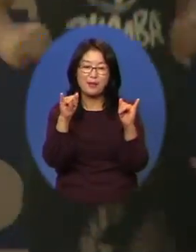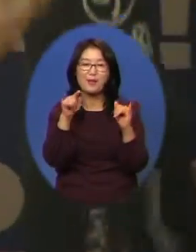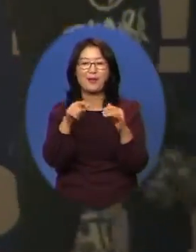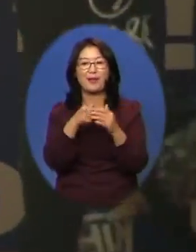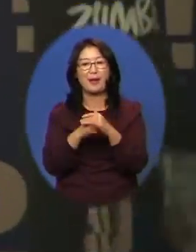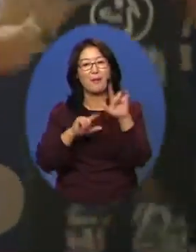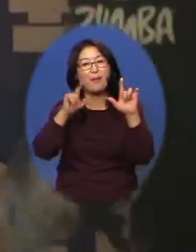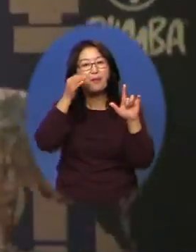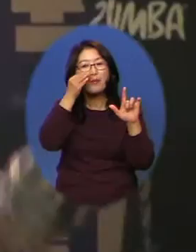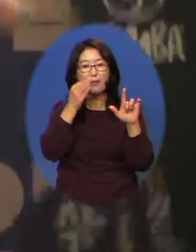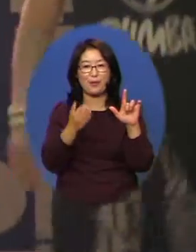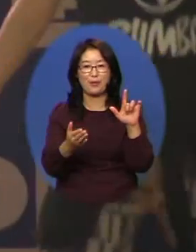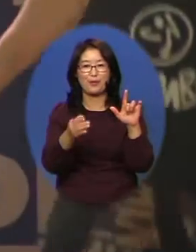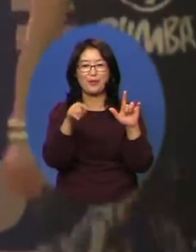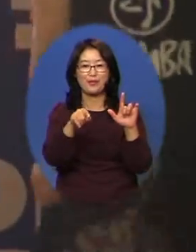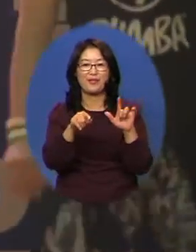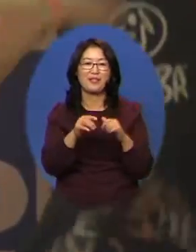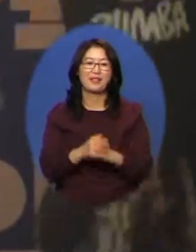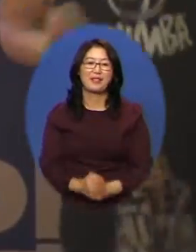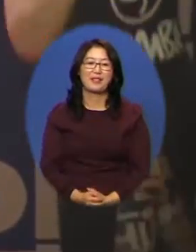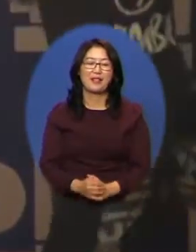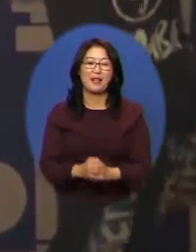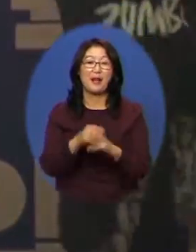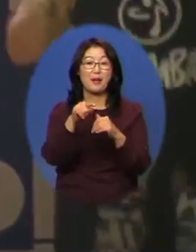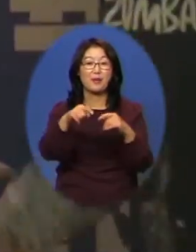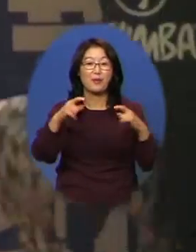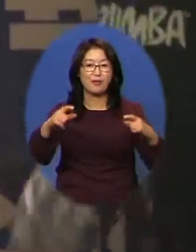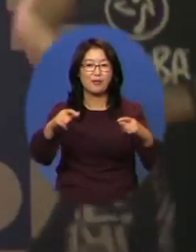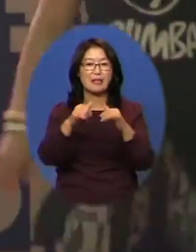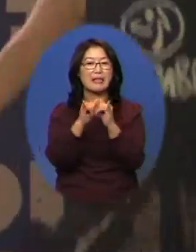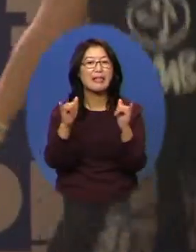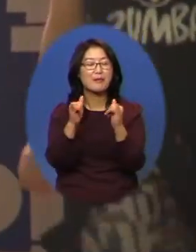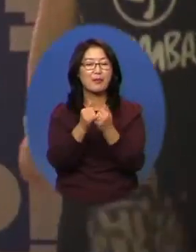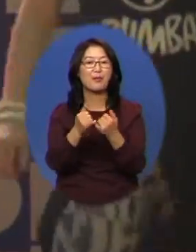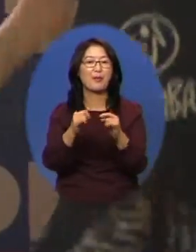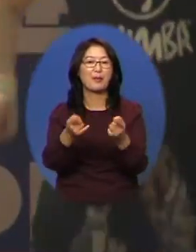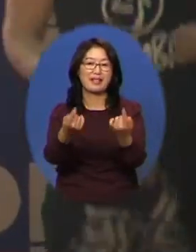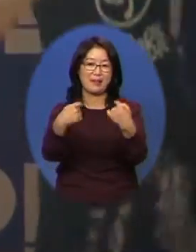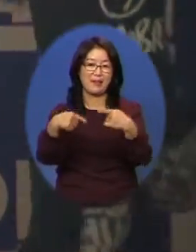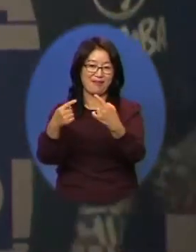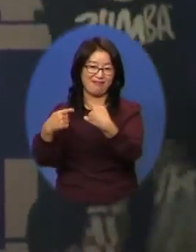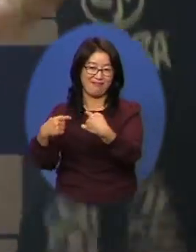행사로 홍성군 일반 시민들도 함께 참여하여 왔습니다.